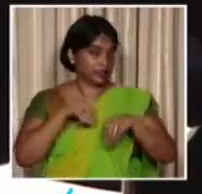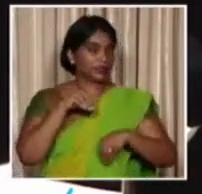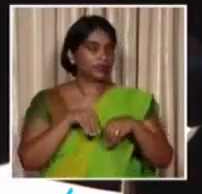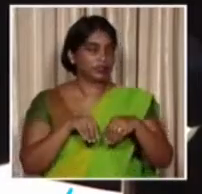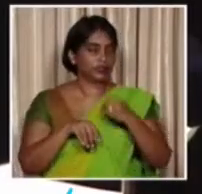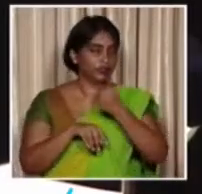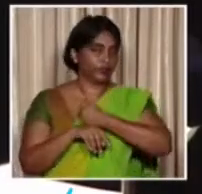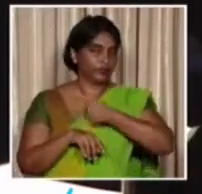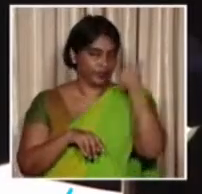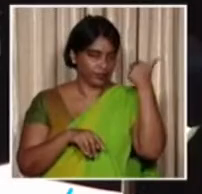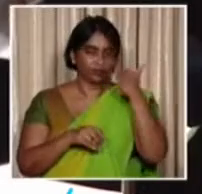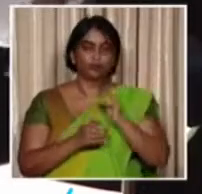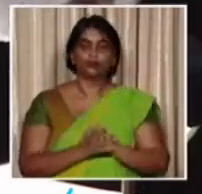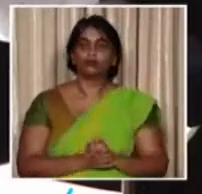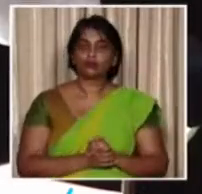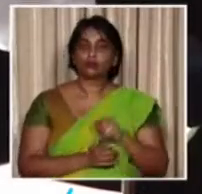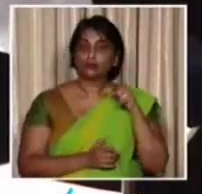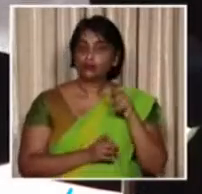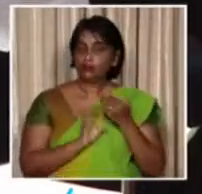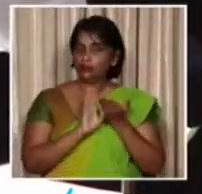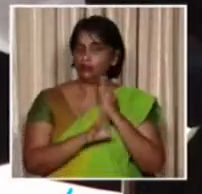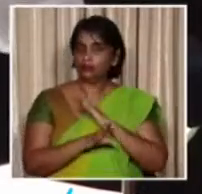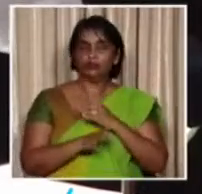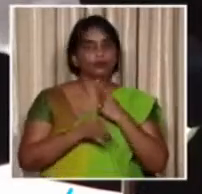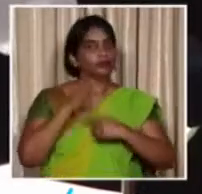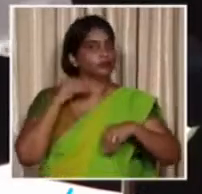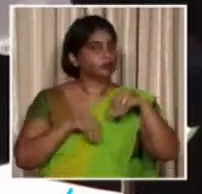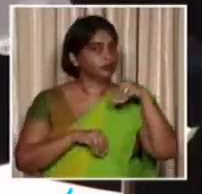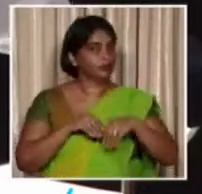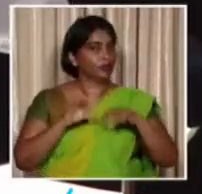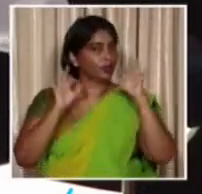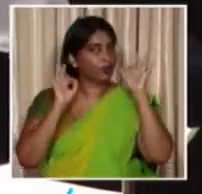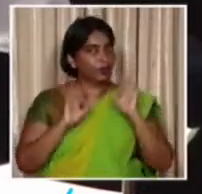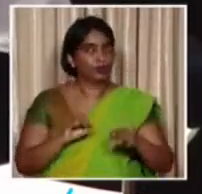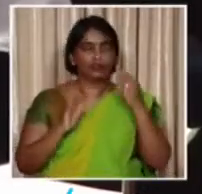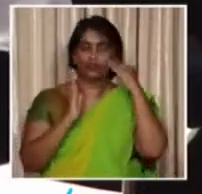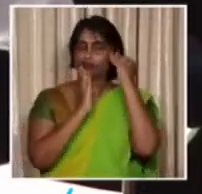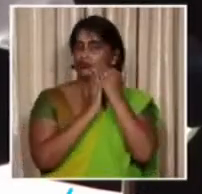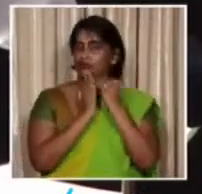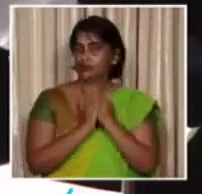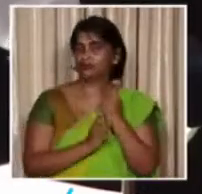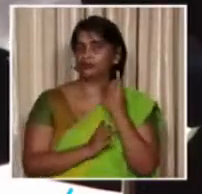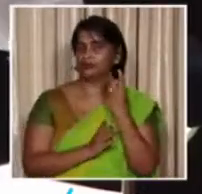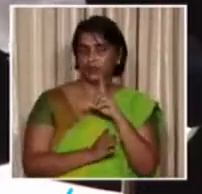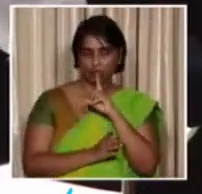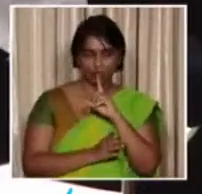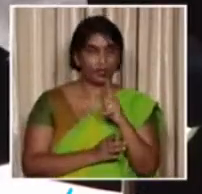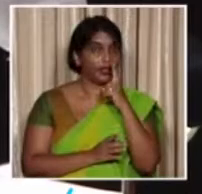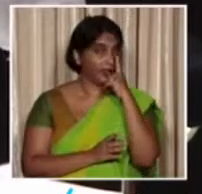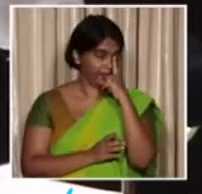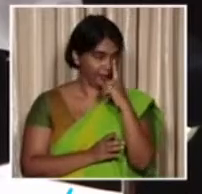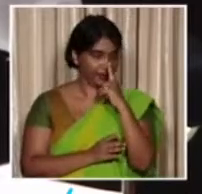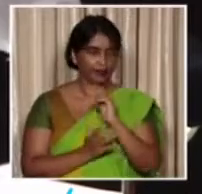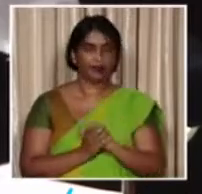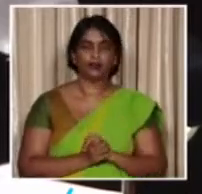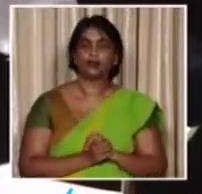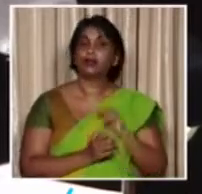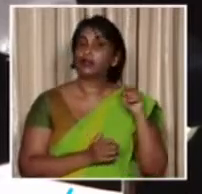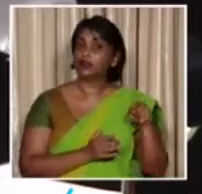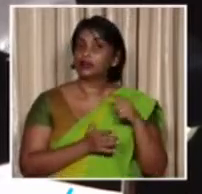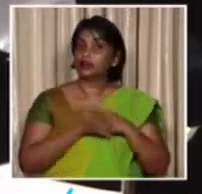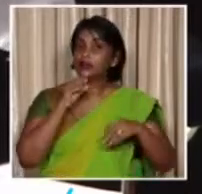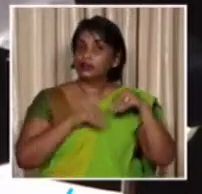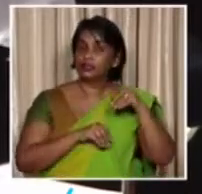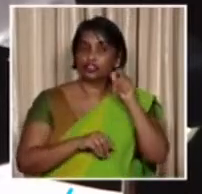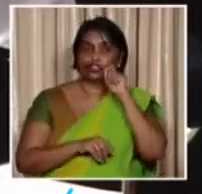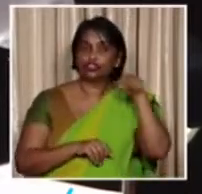ප්‍රමුඛ මේ පහුගිය දවස්වල මේ ඡන්දේ නොපැවැත්වීම සඳහා කරුණු කීපයක් ගේනවා එක තමයි මේ ඡන්දය